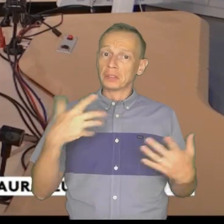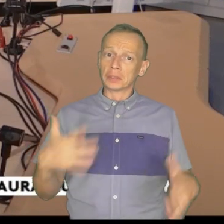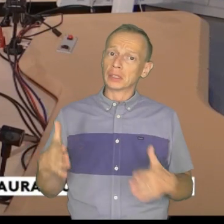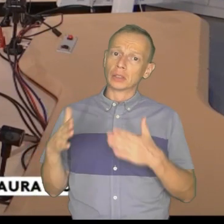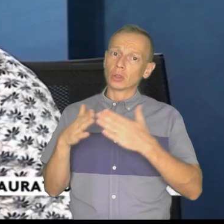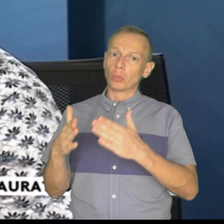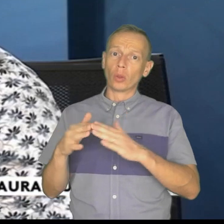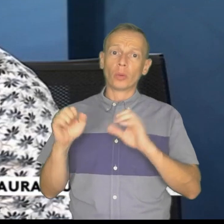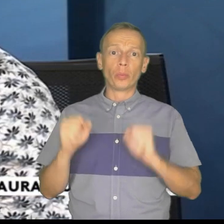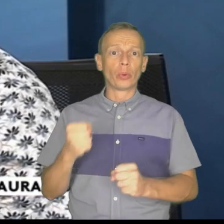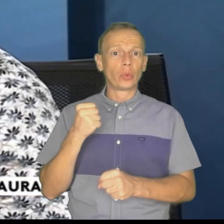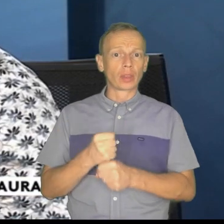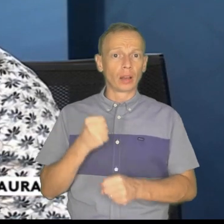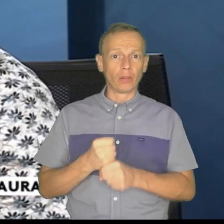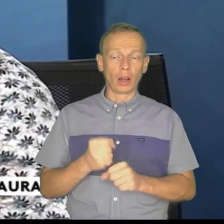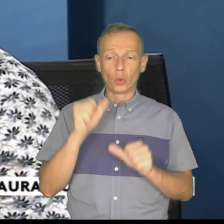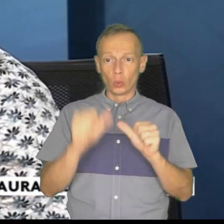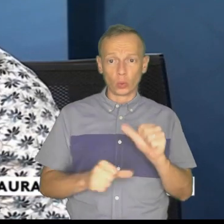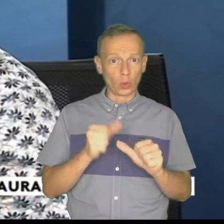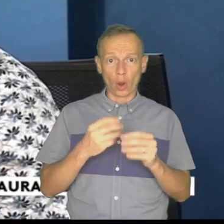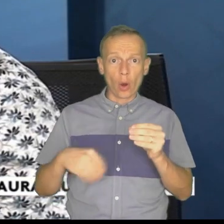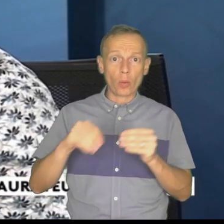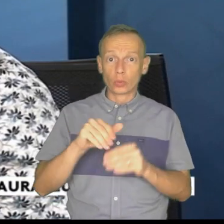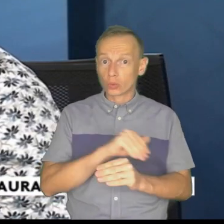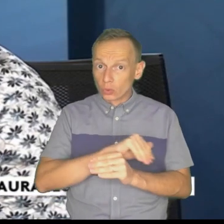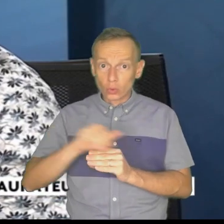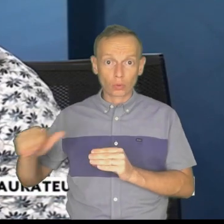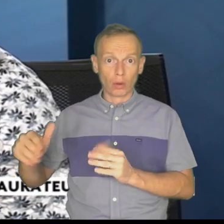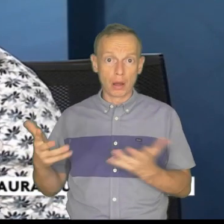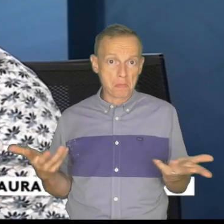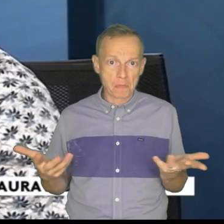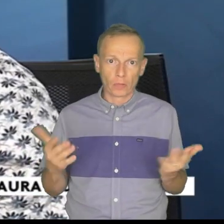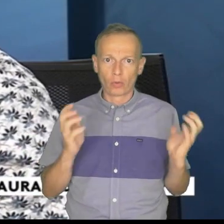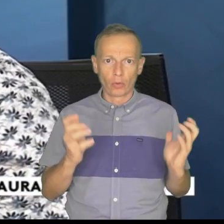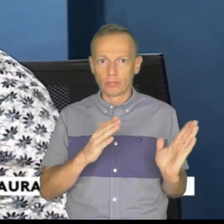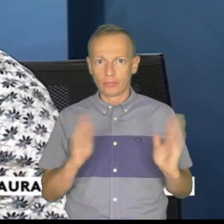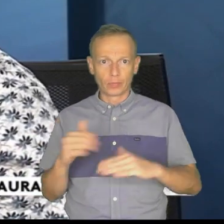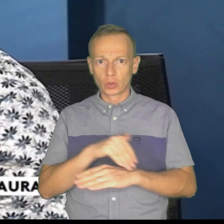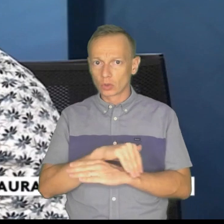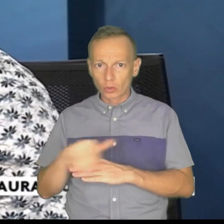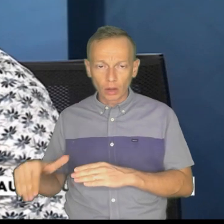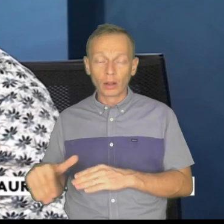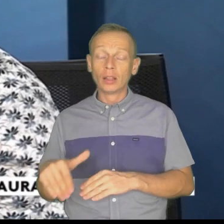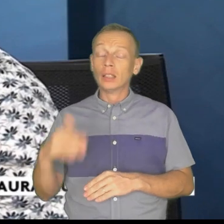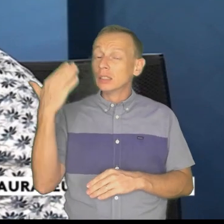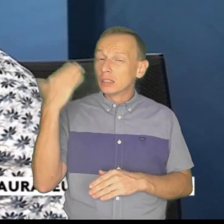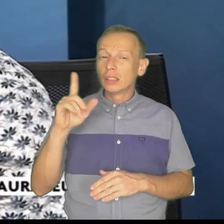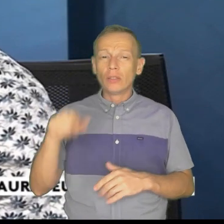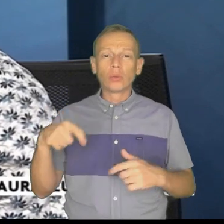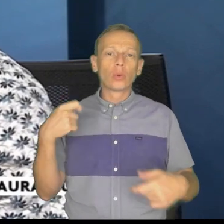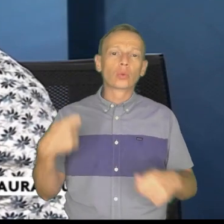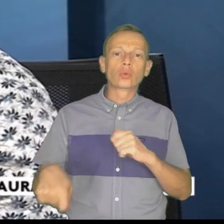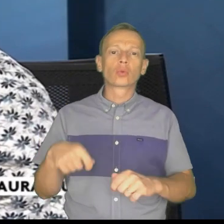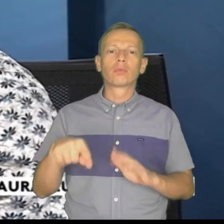on a demandé à pouvoir travailler au moins 1 heure de plus tous les soirs de la semaine. On a conscience qu'il faut que ces assouplissements